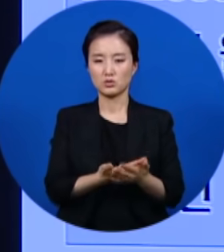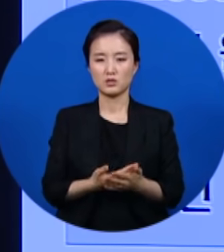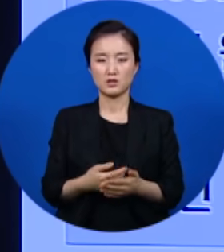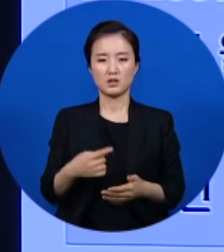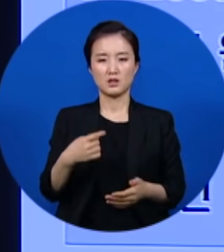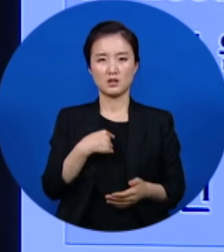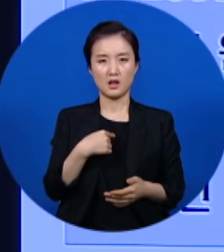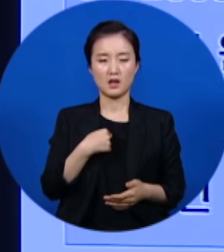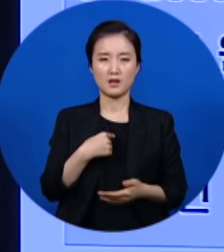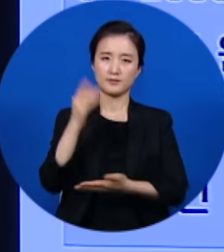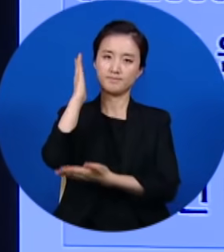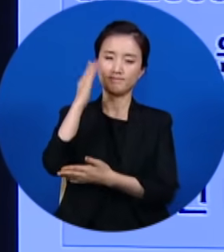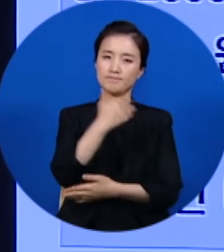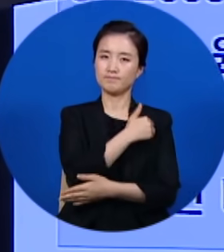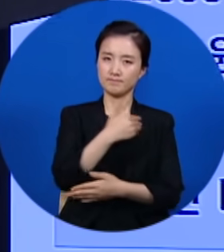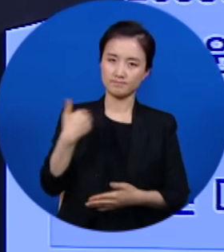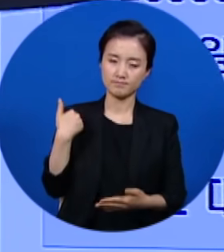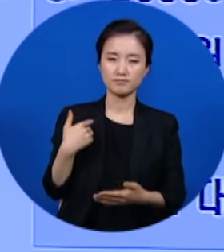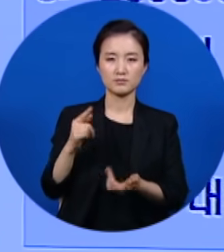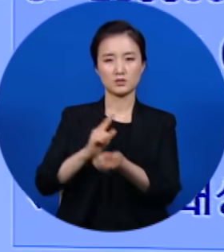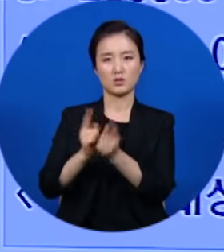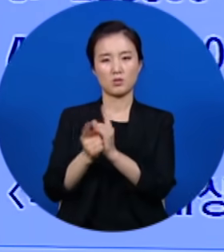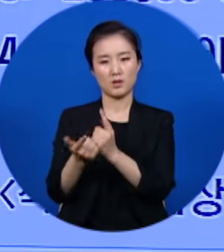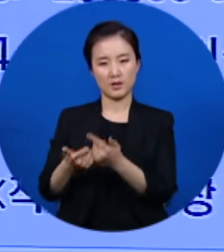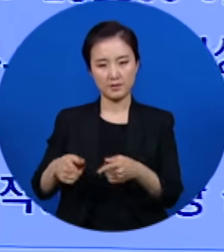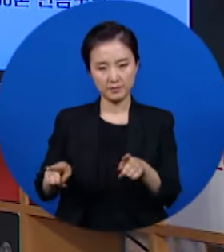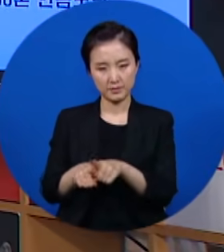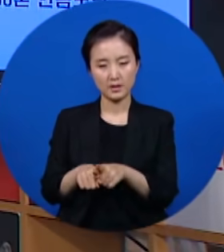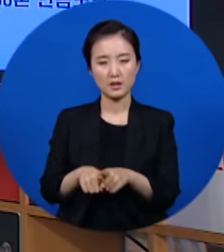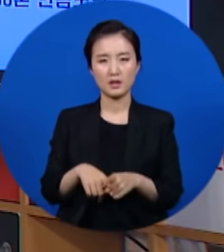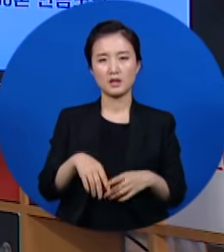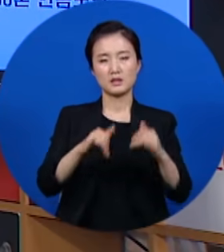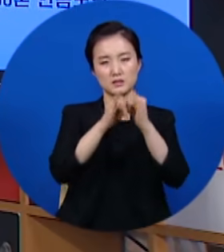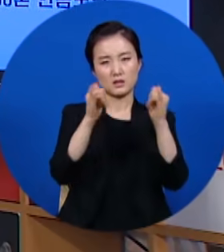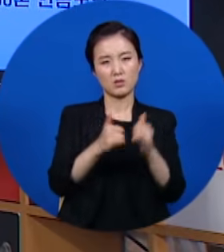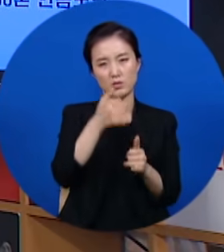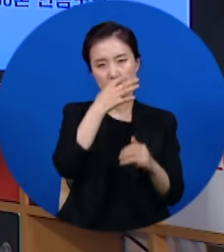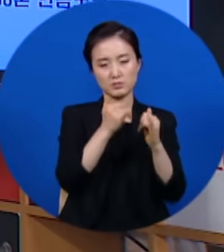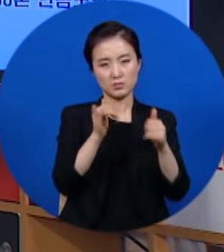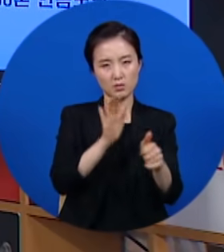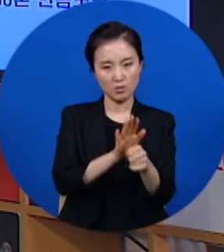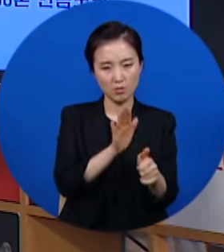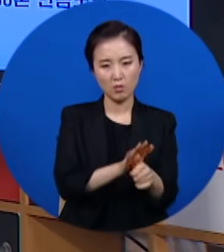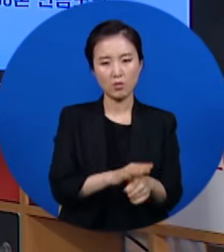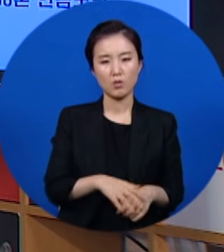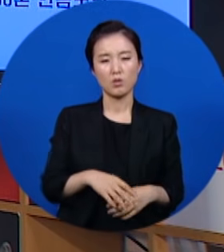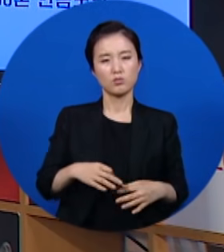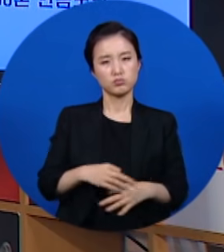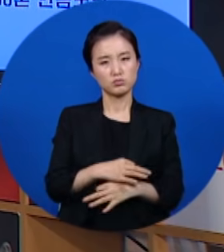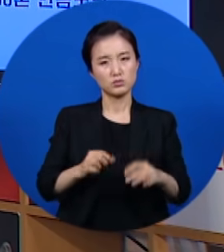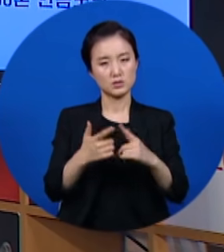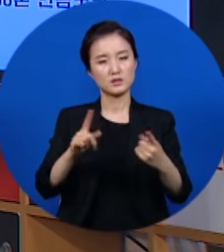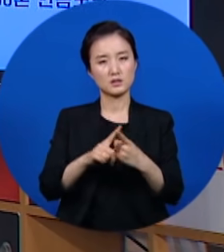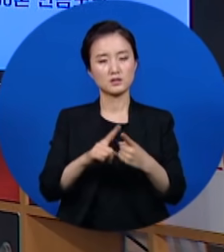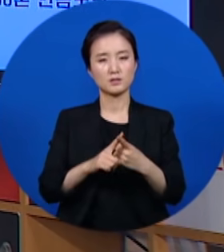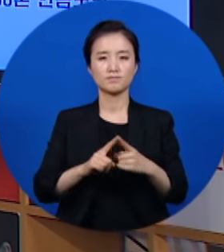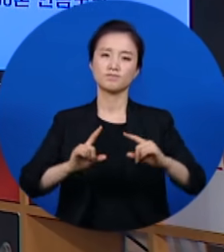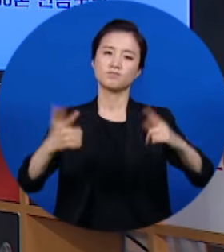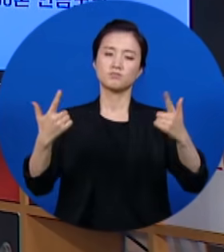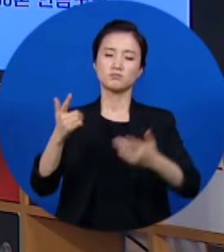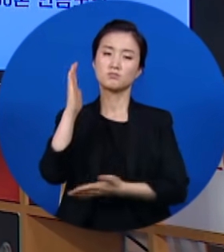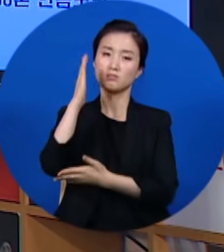주장에 떳떳하고 것 헤어 플레이를 할 것 사회적 약자를 도울 것 부정과 불법에 저항하는 용기 아직껏 그리고